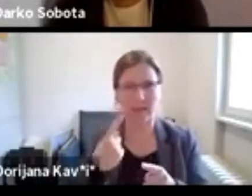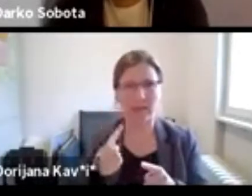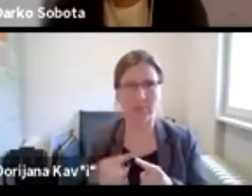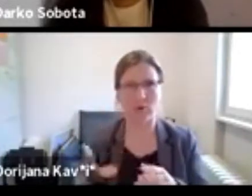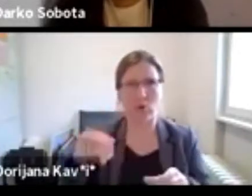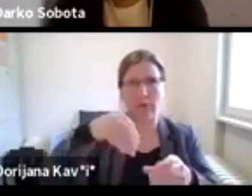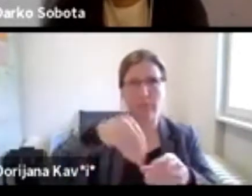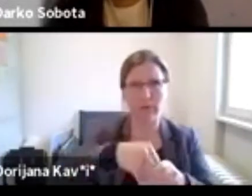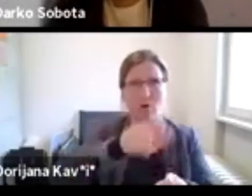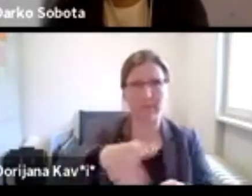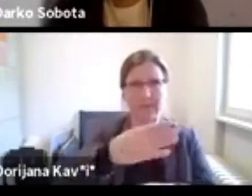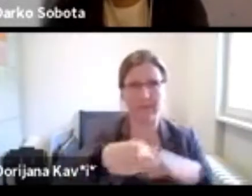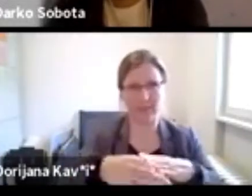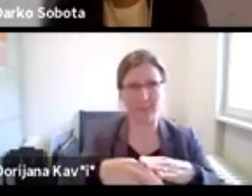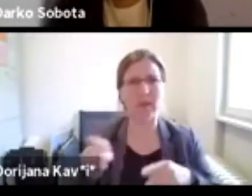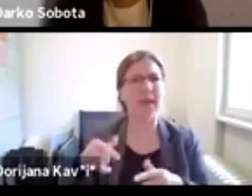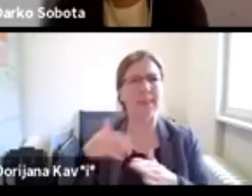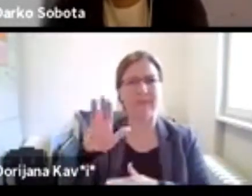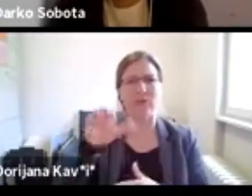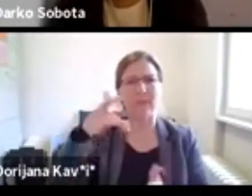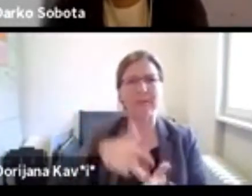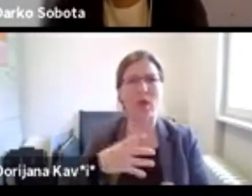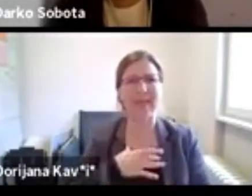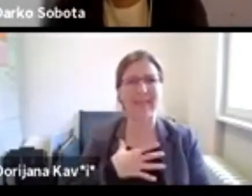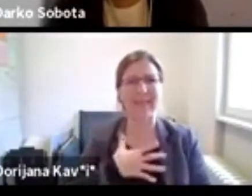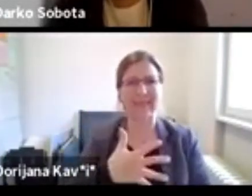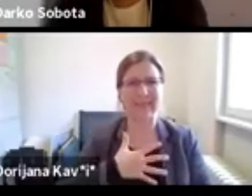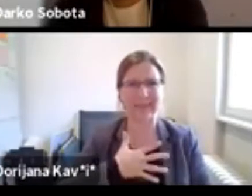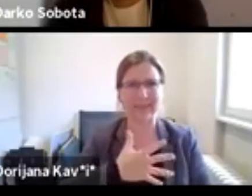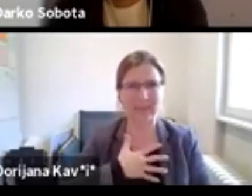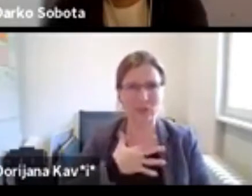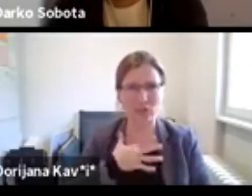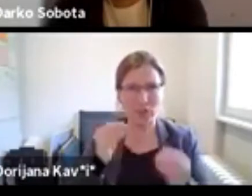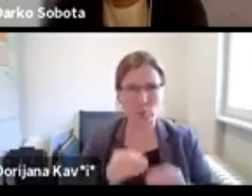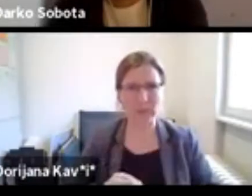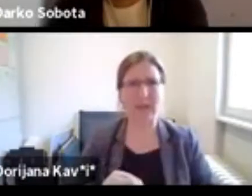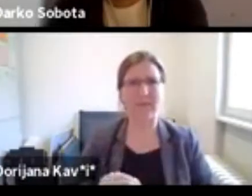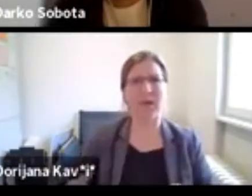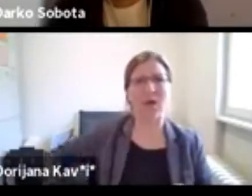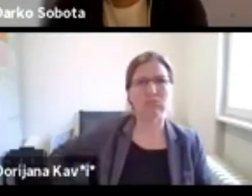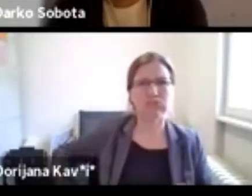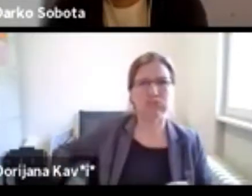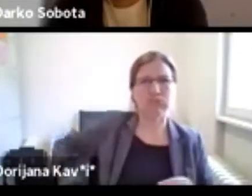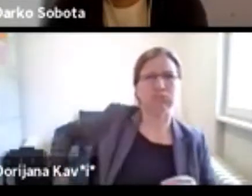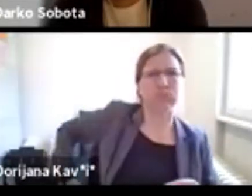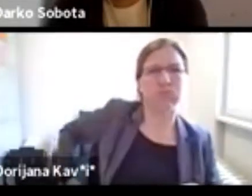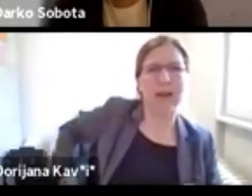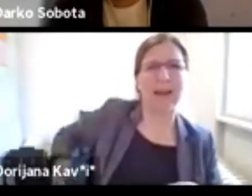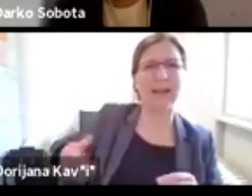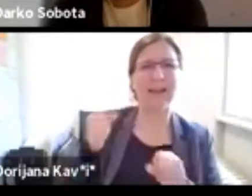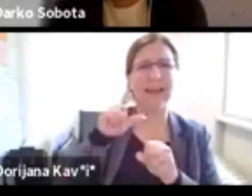najviše istaknula bolesti višnog sustava, bolesti srca, bubrega, jetre, različita neurološka